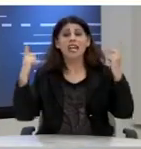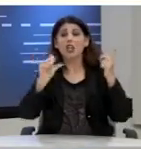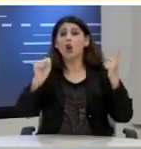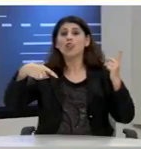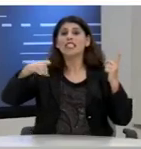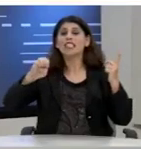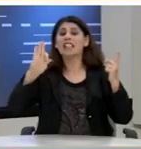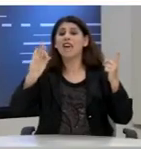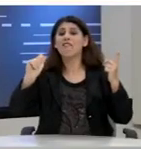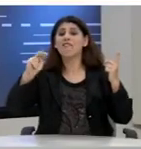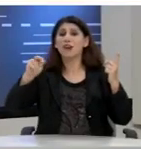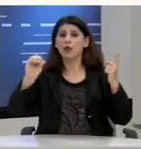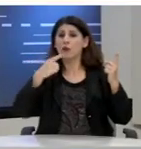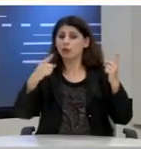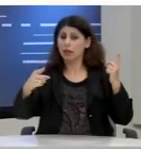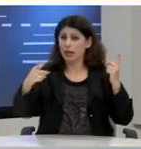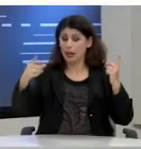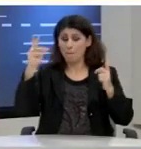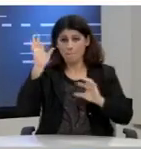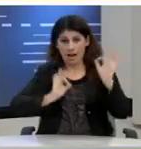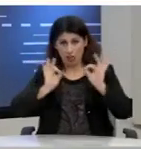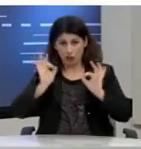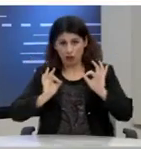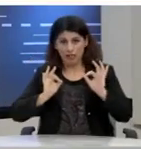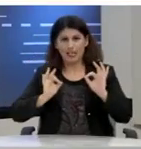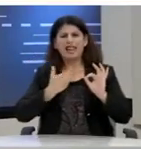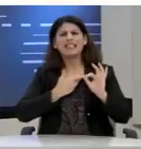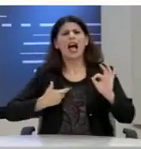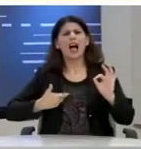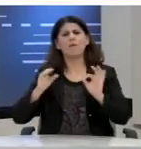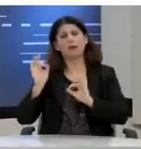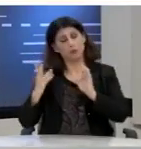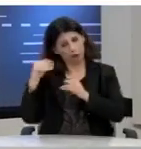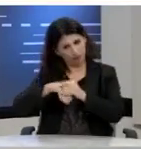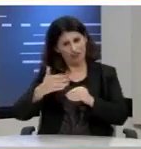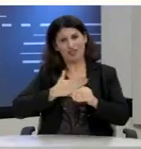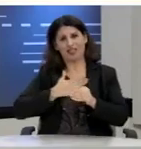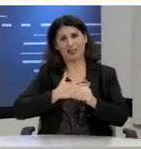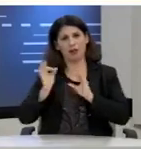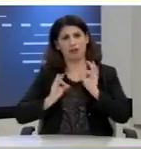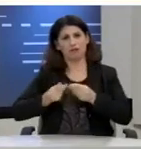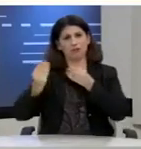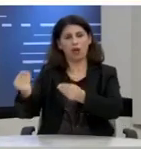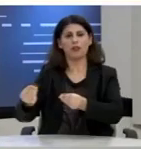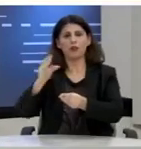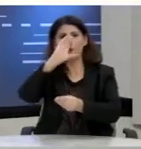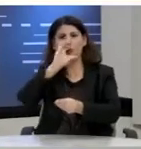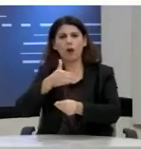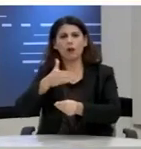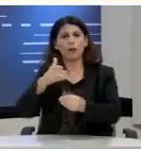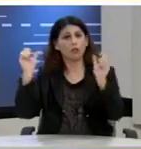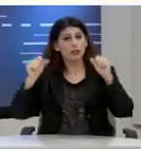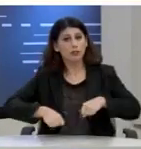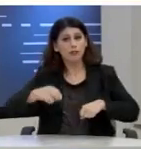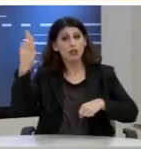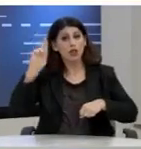με την οποία η Μακεδονία της Οθωμανικής Αυτοκρατορίας, που συμπεριλαμβάνει τη δικιά μας Μακεδονία, παρεδόθηκε στη Βουλγαρία με τη συνένεση